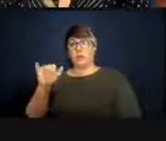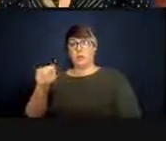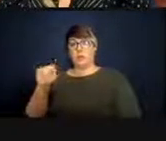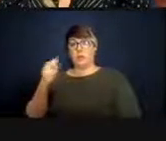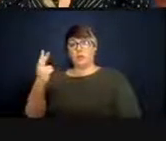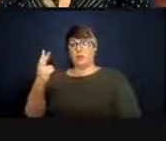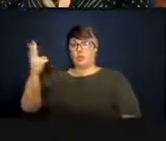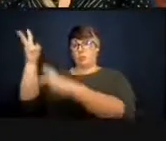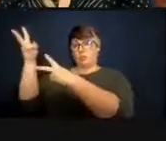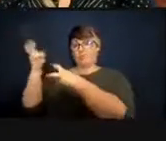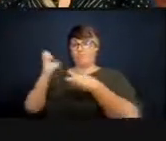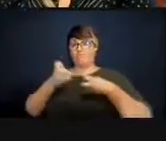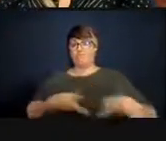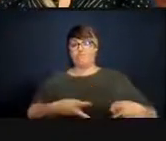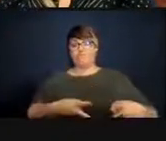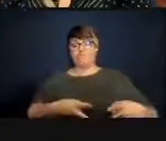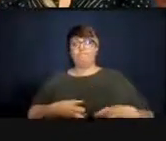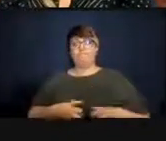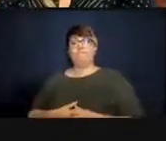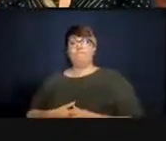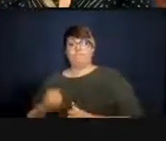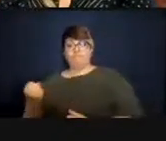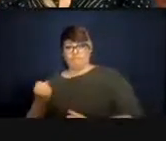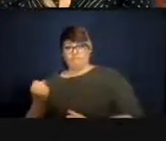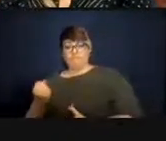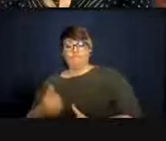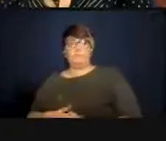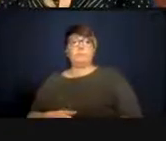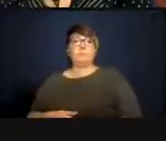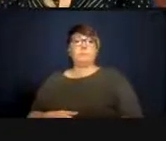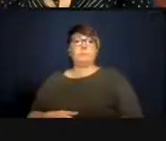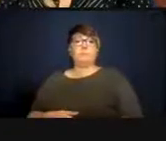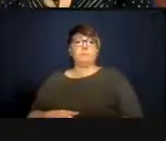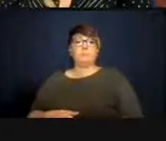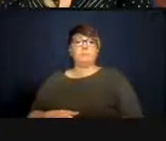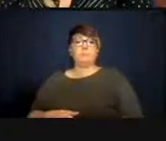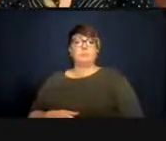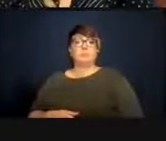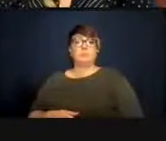Kuna vipengee viwili ambavyo tunahitaji kuzungumzia.